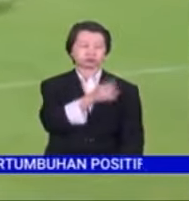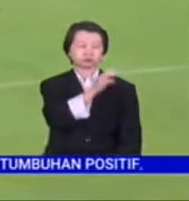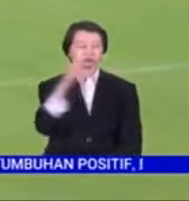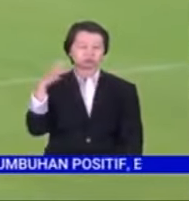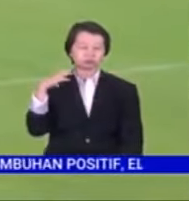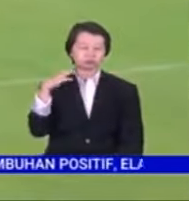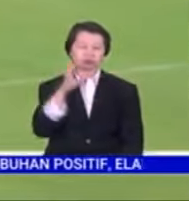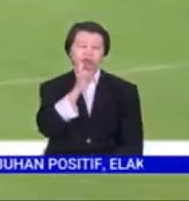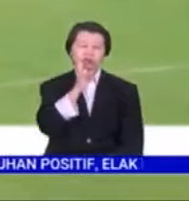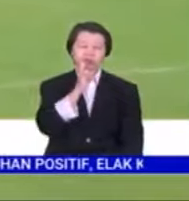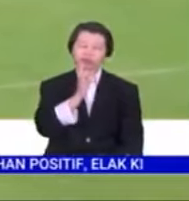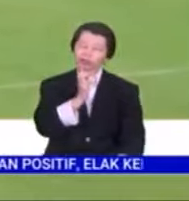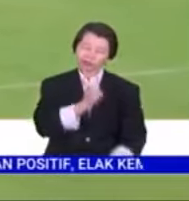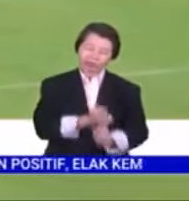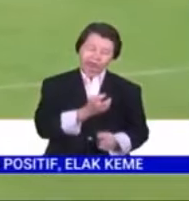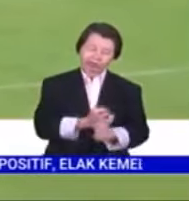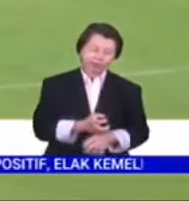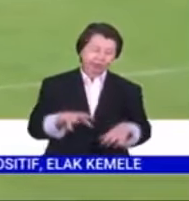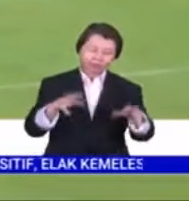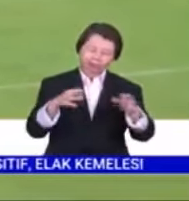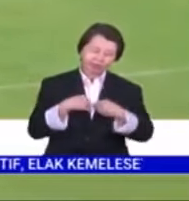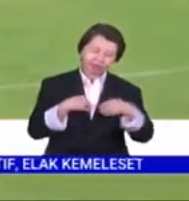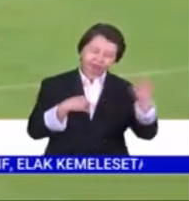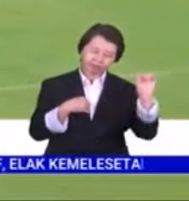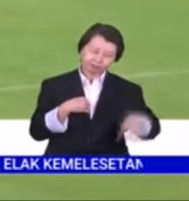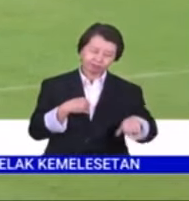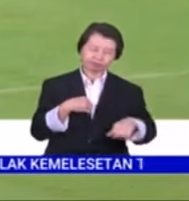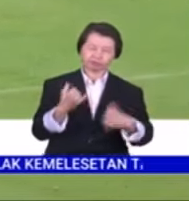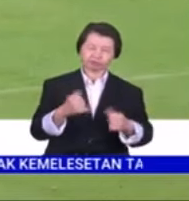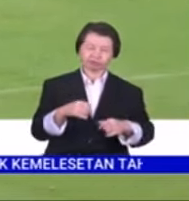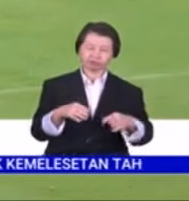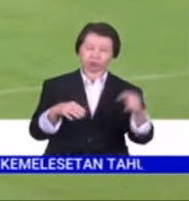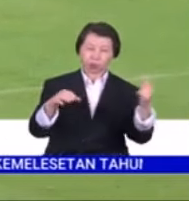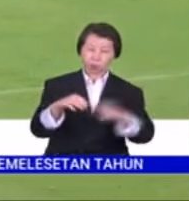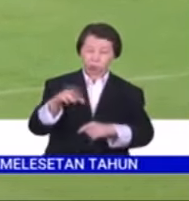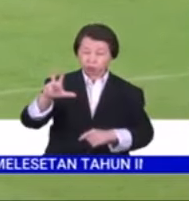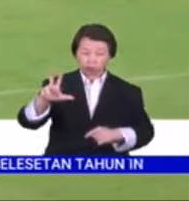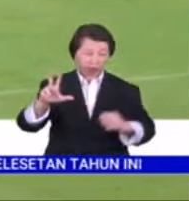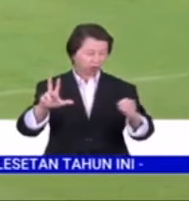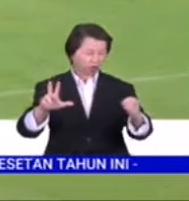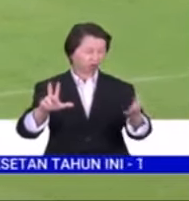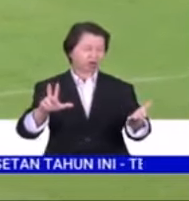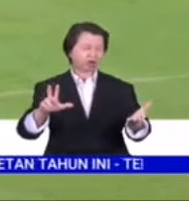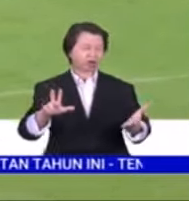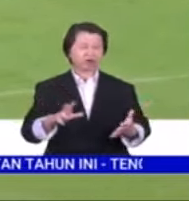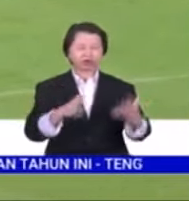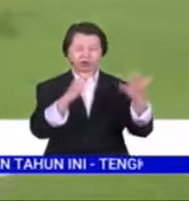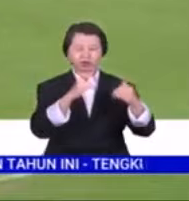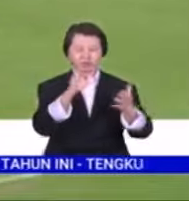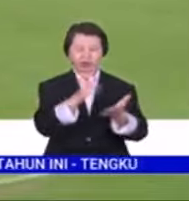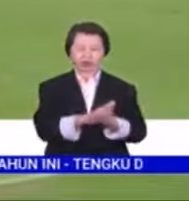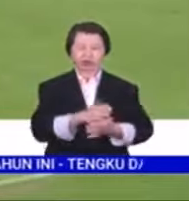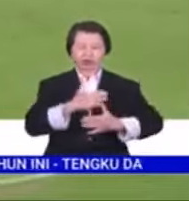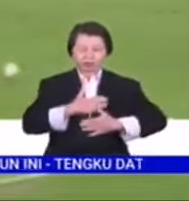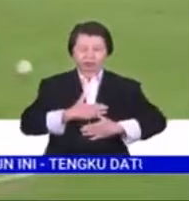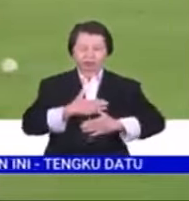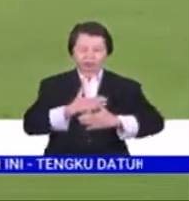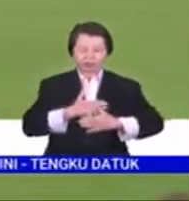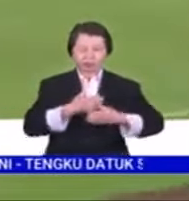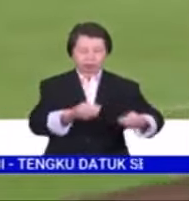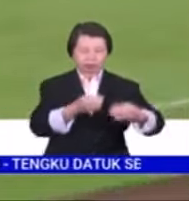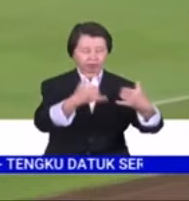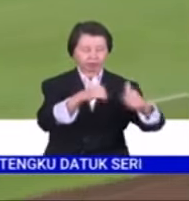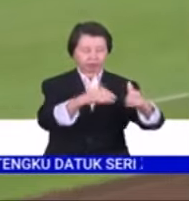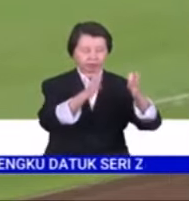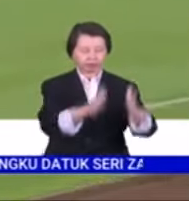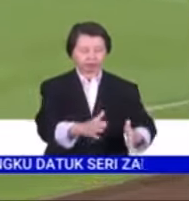mengakui kekalahan tersebut amat pahit untuk ditelan selepas tewas dengan jaringan yang besar. Namun beliau meminta penyokong The Boss Garros bersabar dan memberi ruang buat